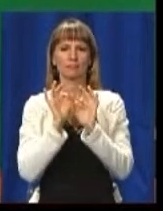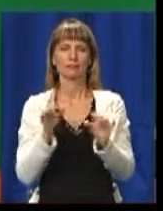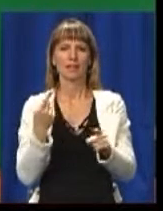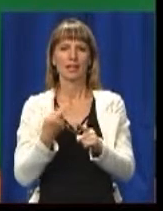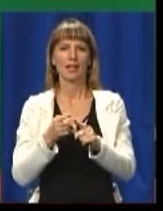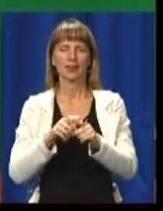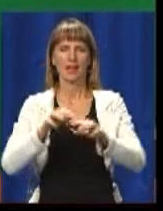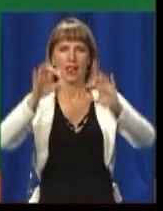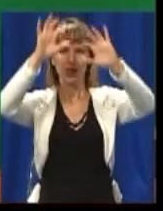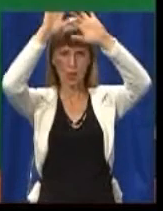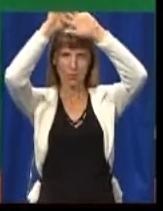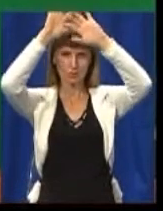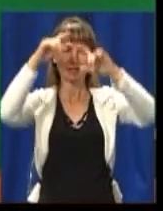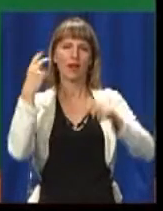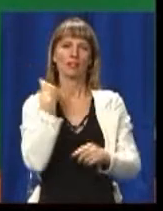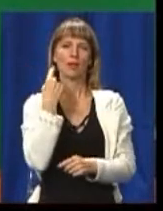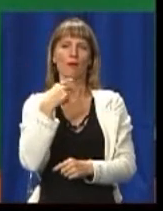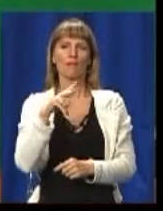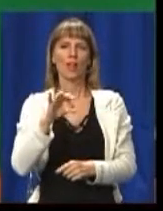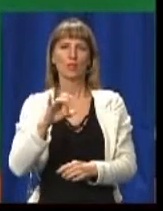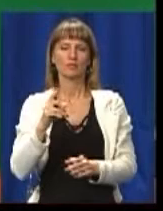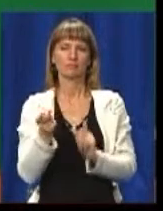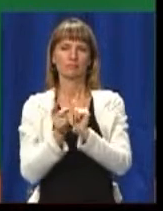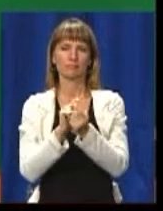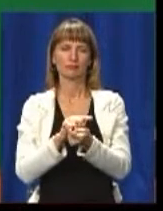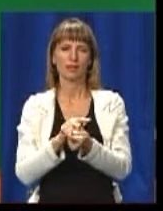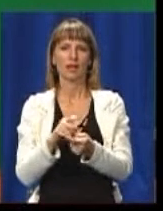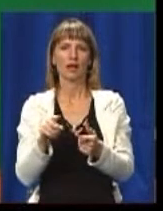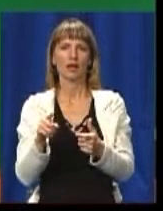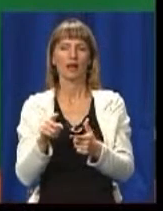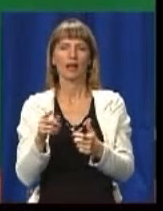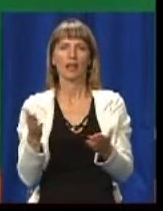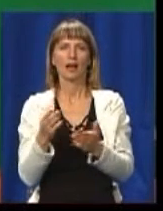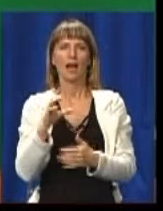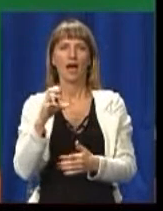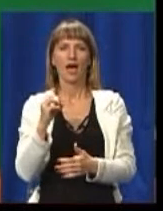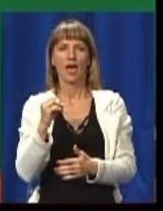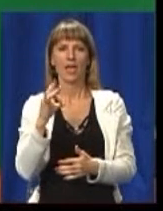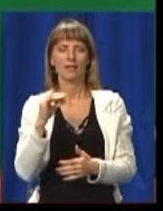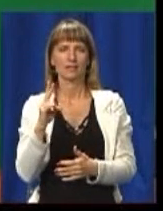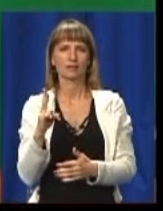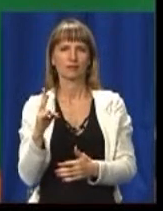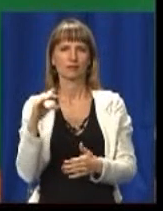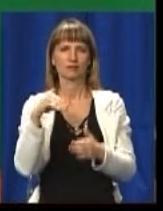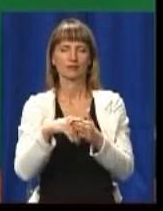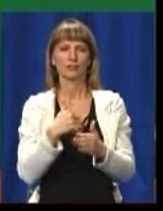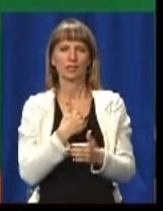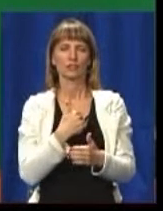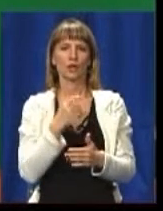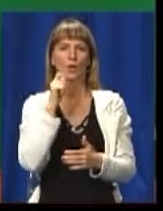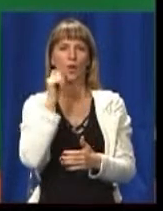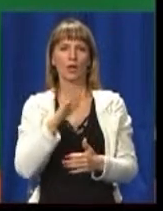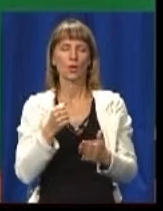це лось. Англійською мовою лось перекладається як ельк. Ельк заселив нашу країну до самих гір